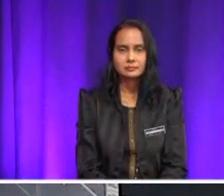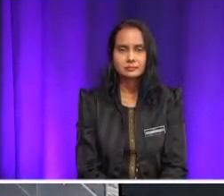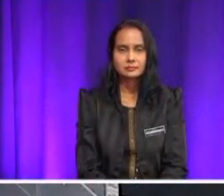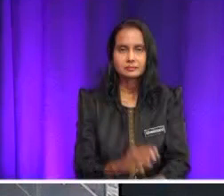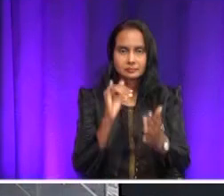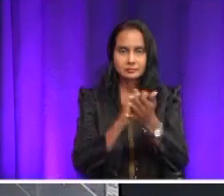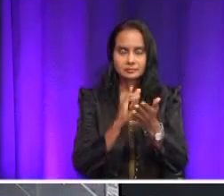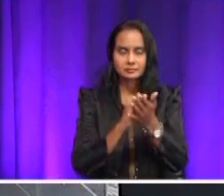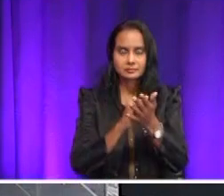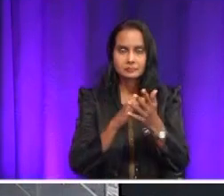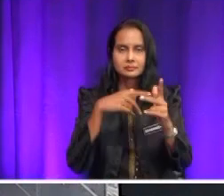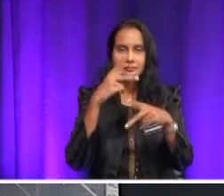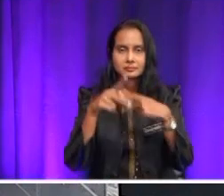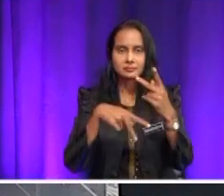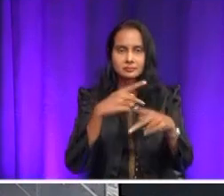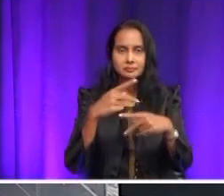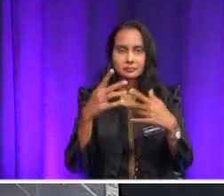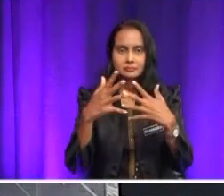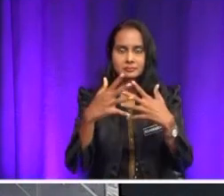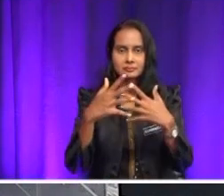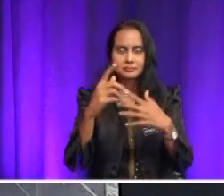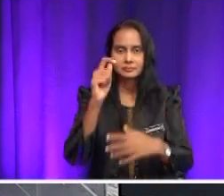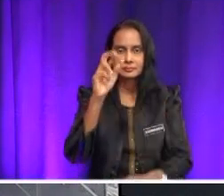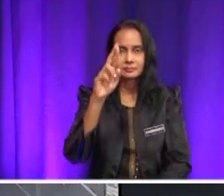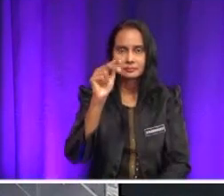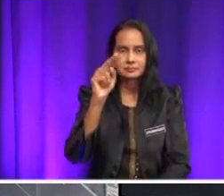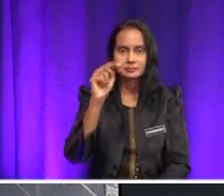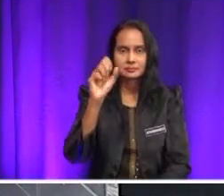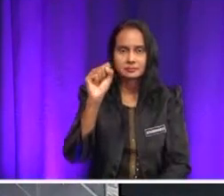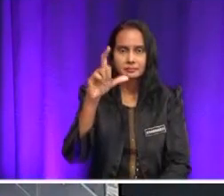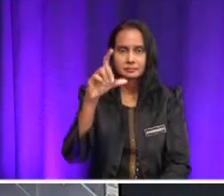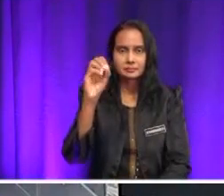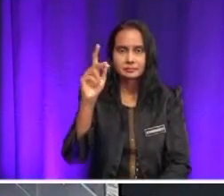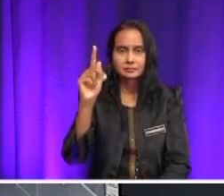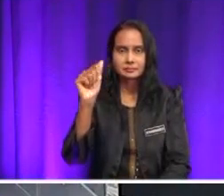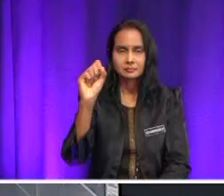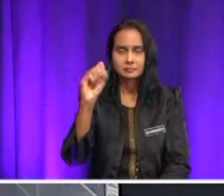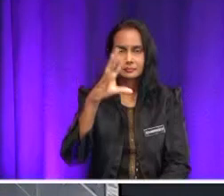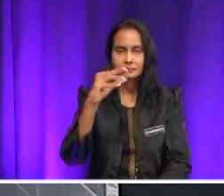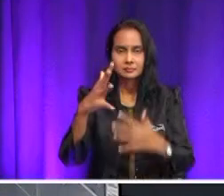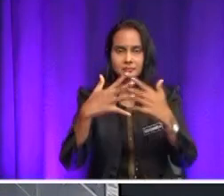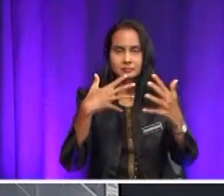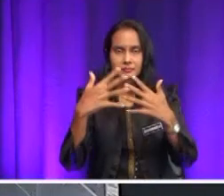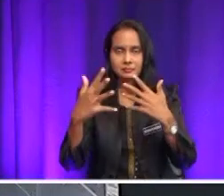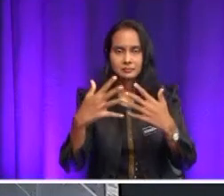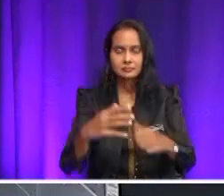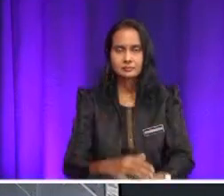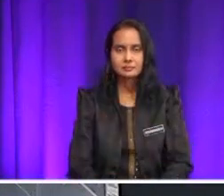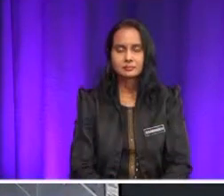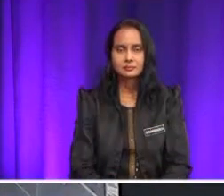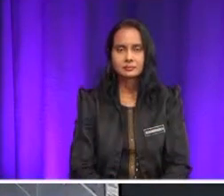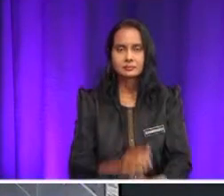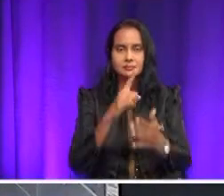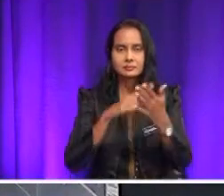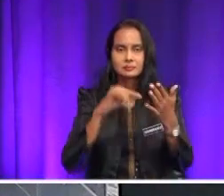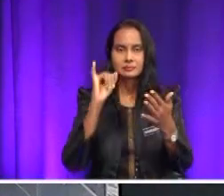transpirasi tumbuhan Jadi mungkin untuk sebagai rumusan cegu untuk yang murid-murid perlu teliti